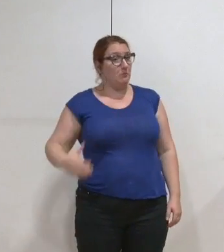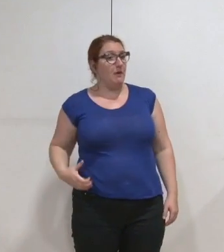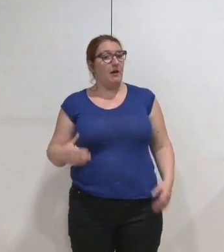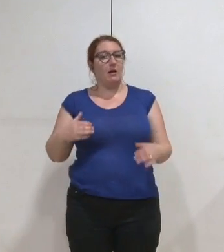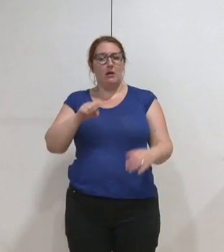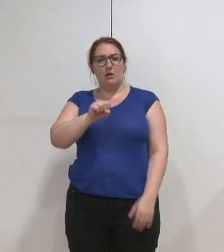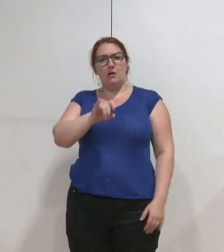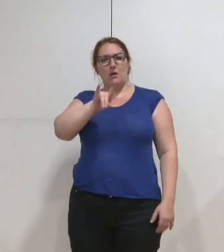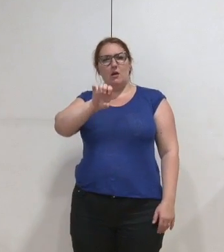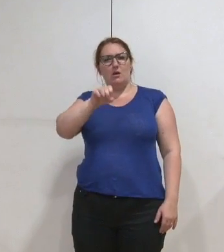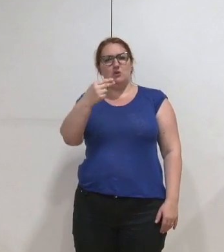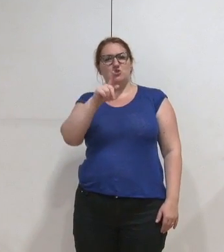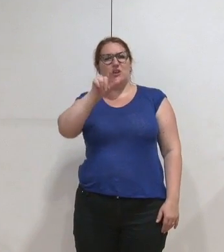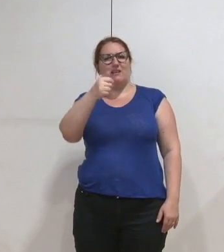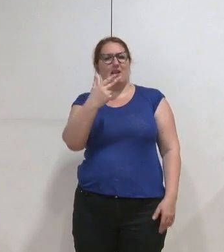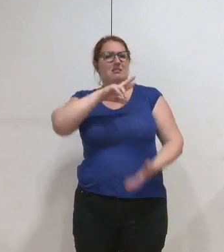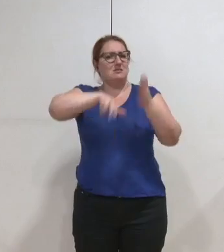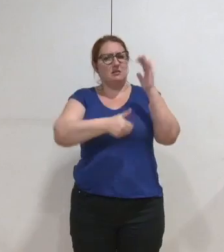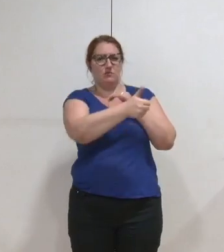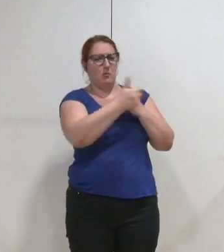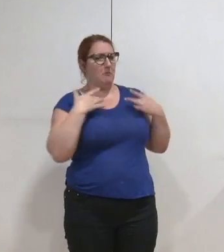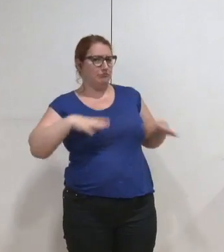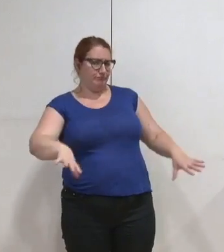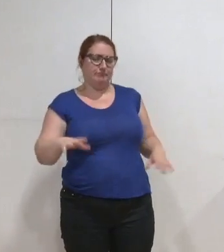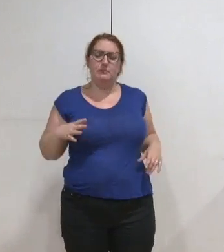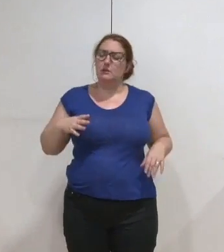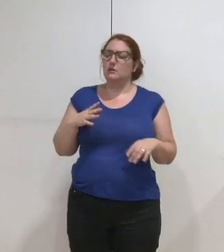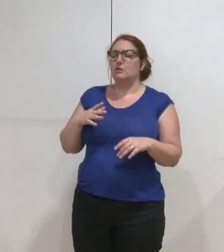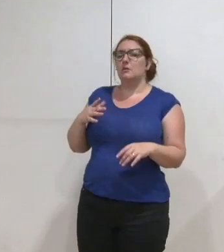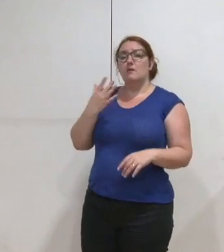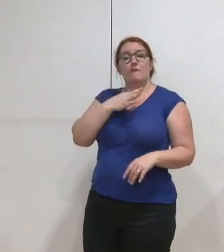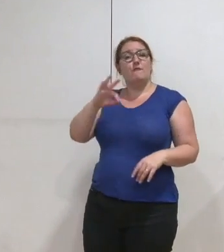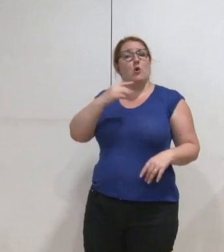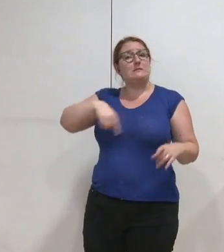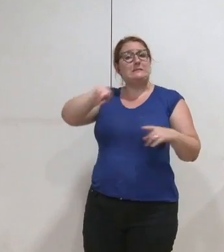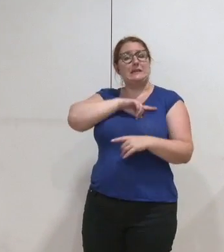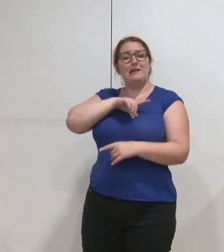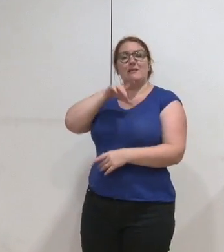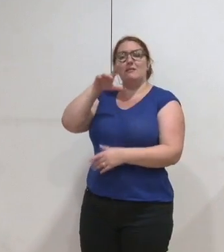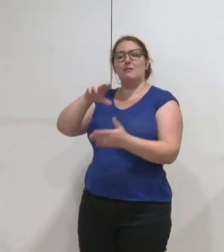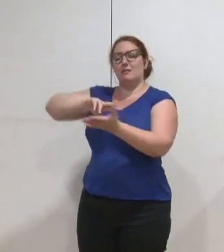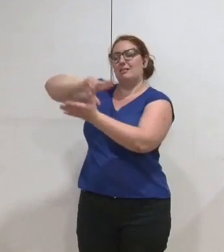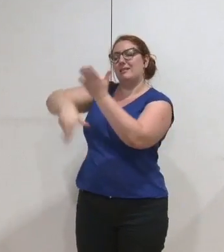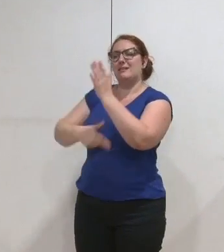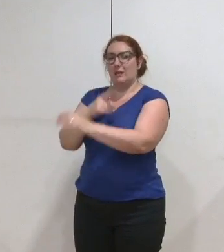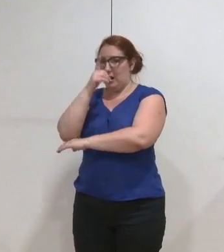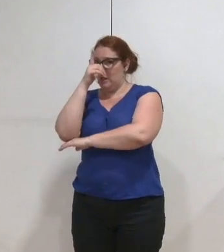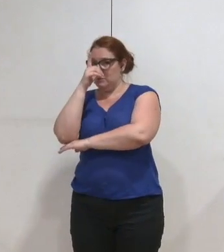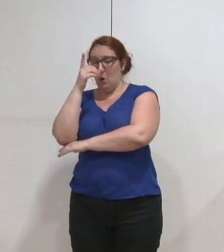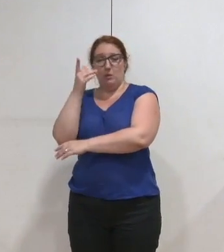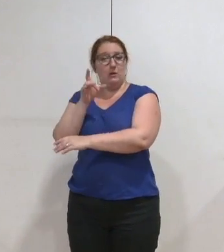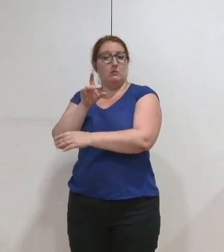accords de Schengen c'est pas vous qui étiez au pouvoir lorsque les Français ont rejeté le traité de Lisbonne vous vous avez sûrement un peu